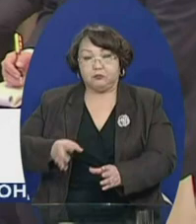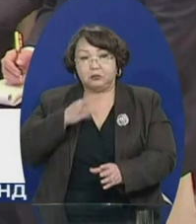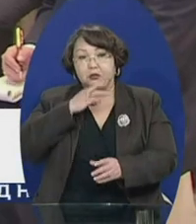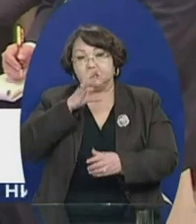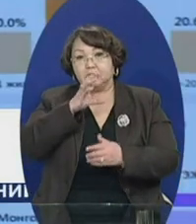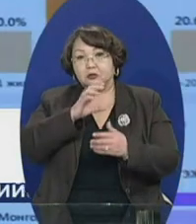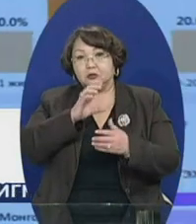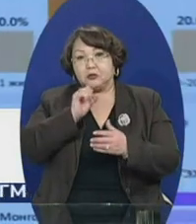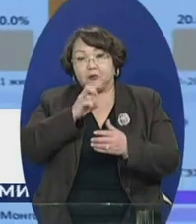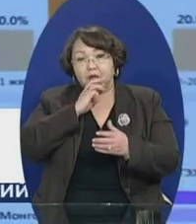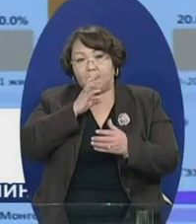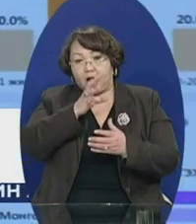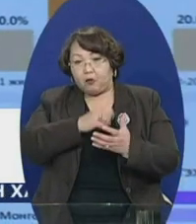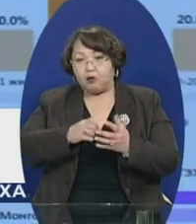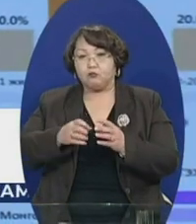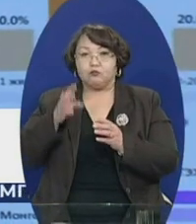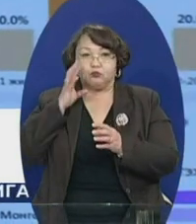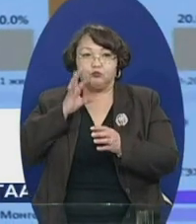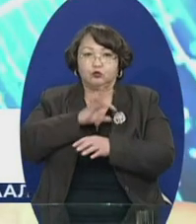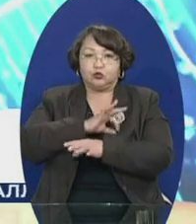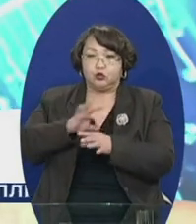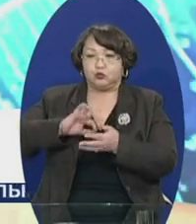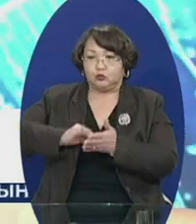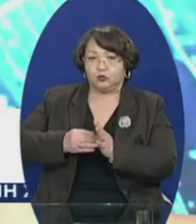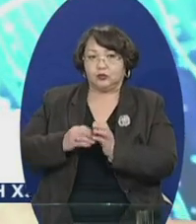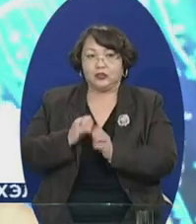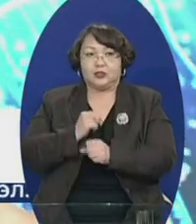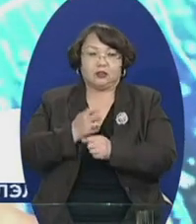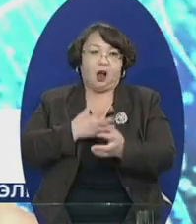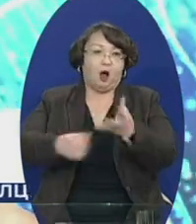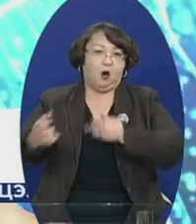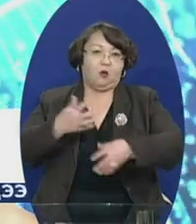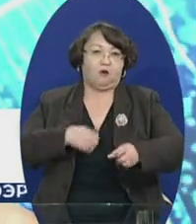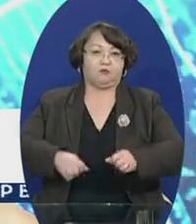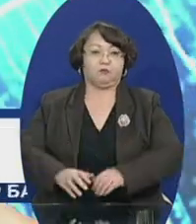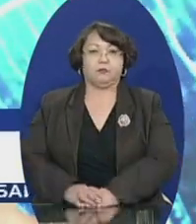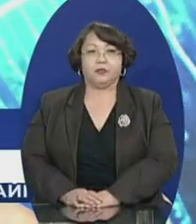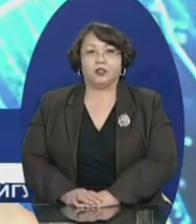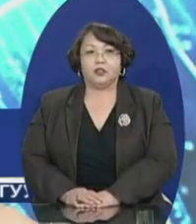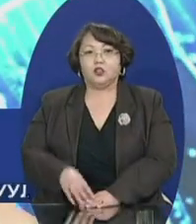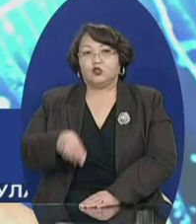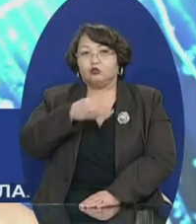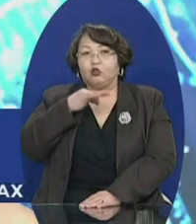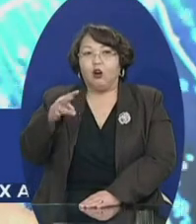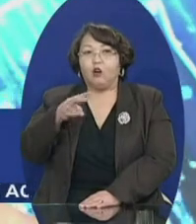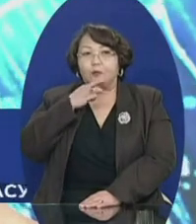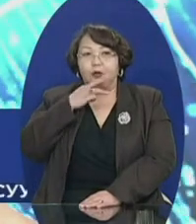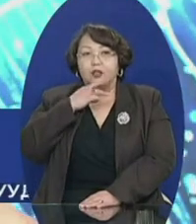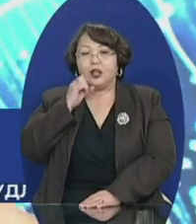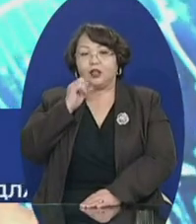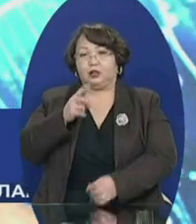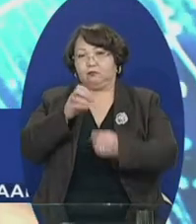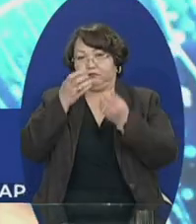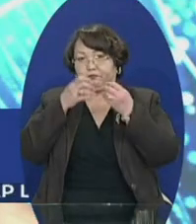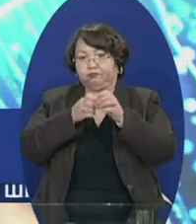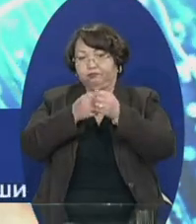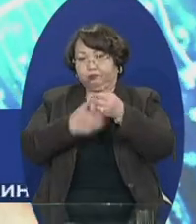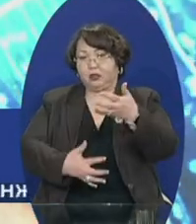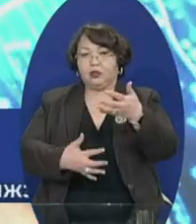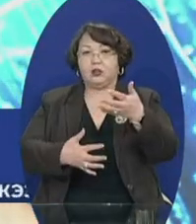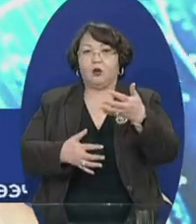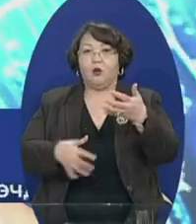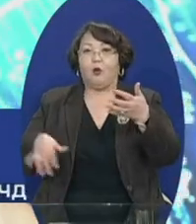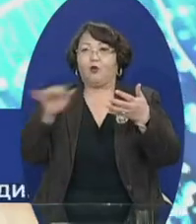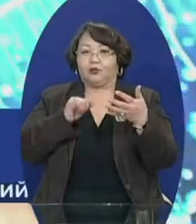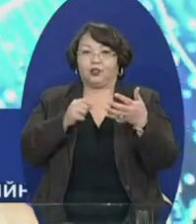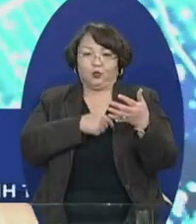тусламжтай төсөл хөтөлбөрүүдэ хэрэгжүүлэх юм байна. Аливаа өгөгдөл тоо мэдээлэл гэдэг бол улс орны хувьд зүрхний цохилтоо